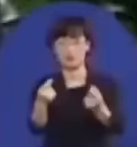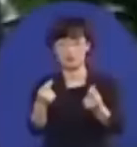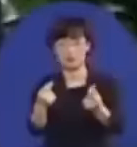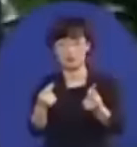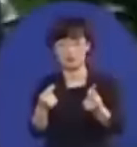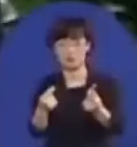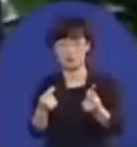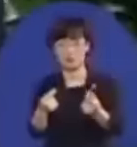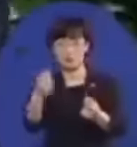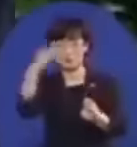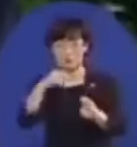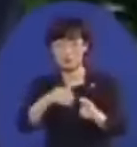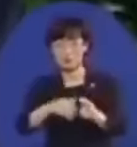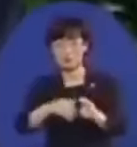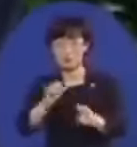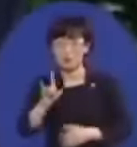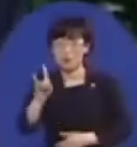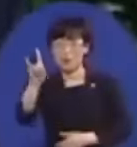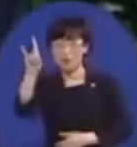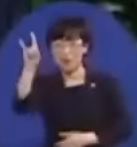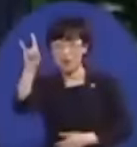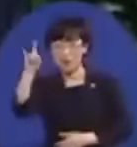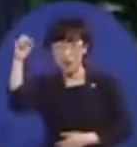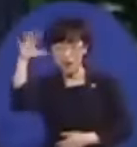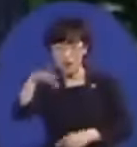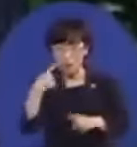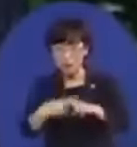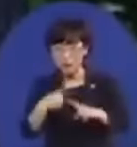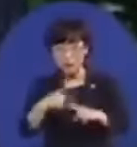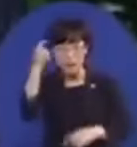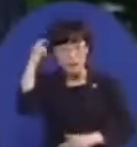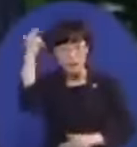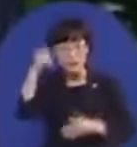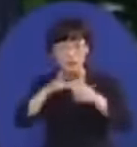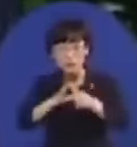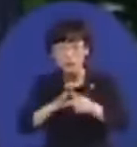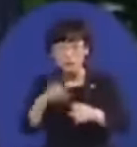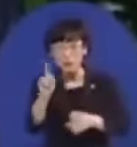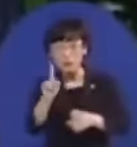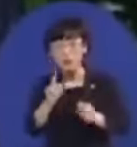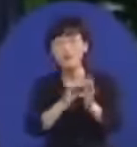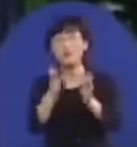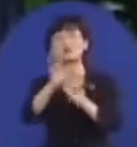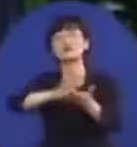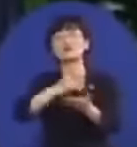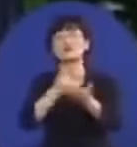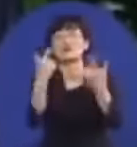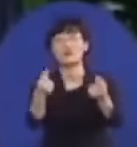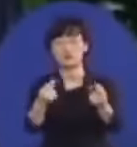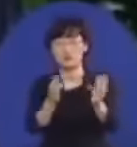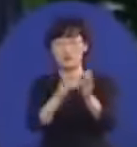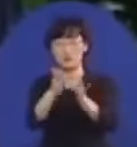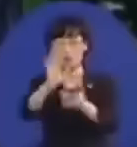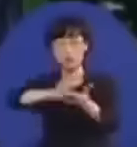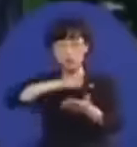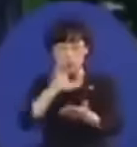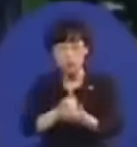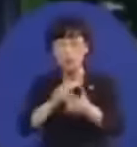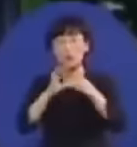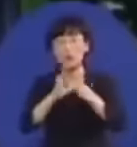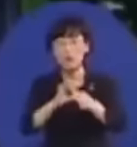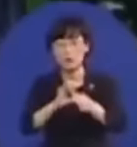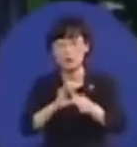물리적인 빛은 태양이고 영적인 빛은 영생적 우리 주 예수 그리스도입니다. 예수 그리스도가 바로 우리 빛이신